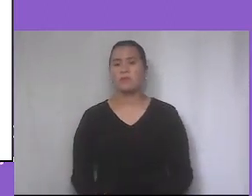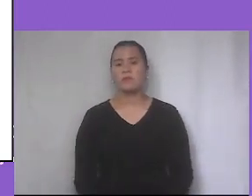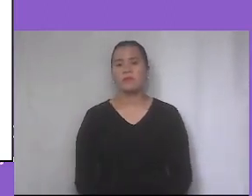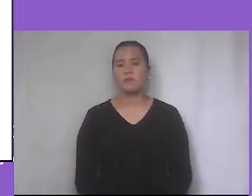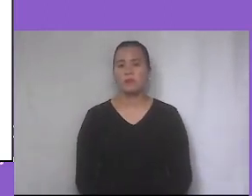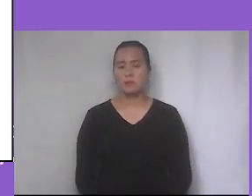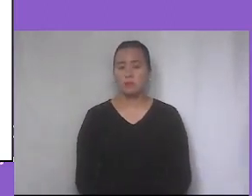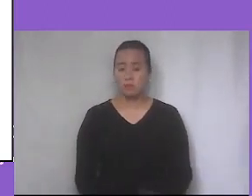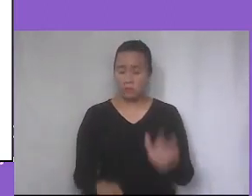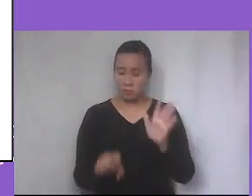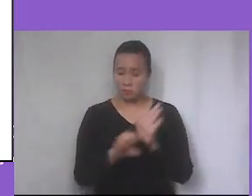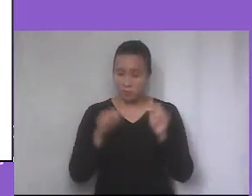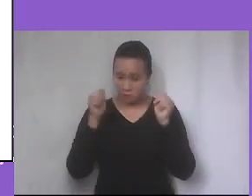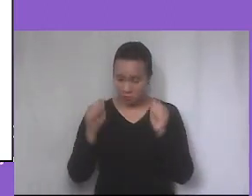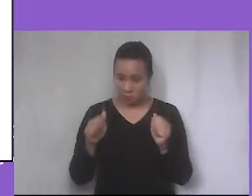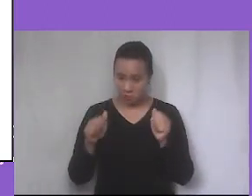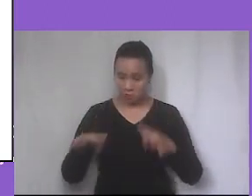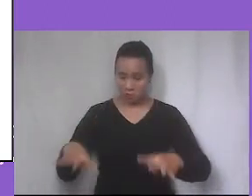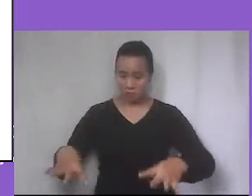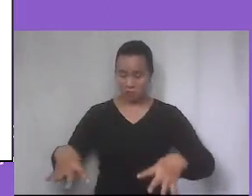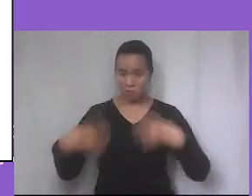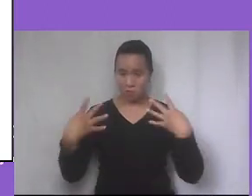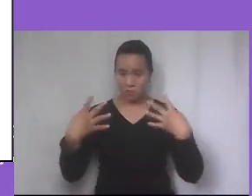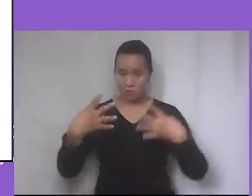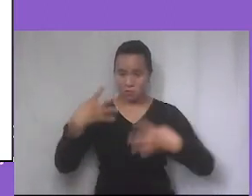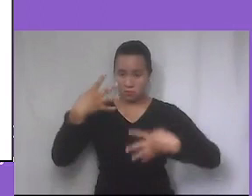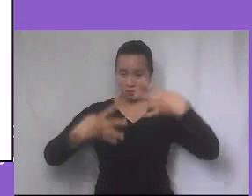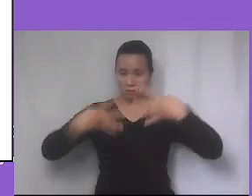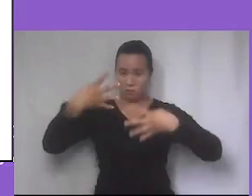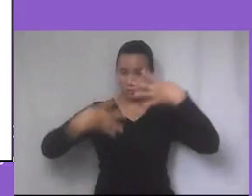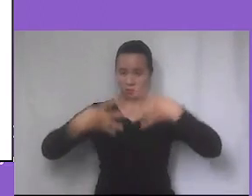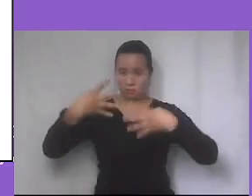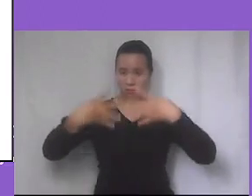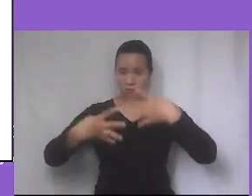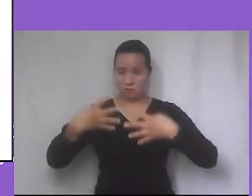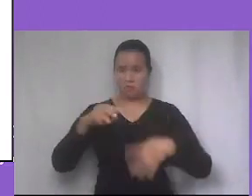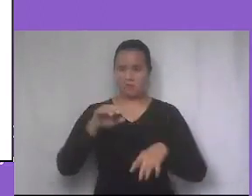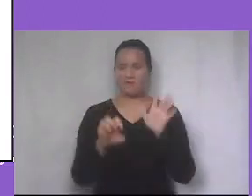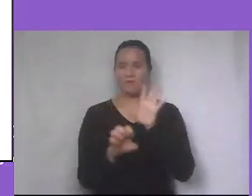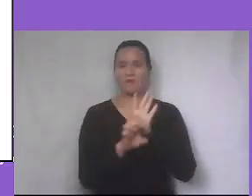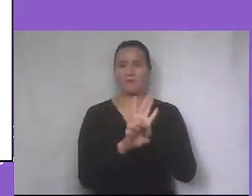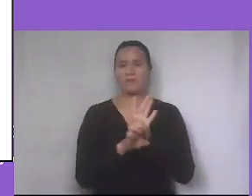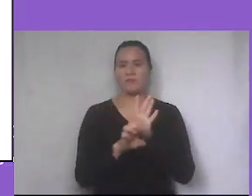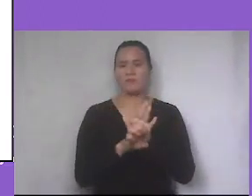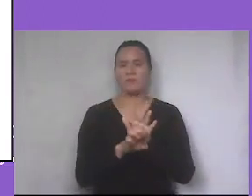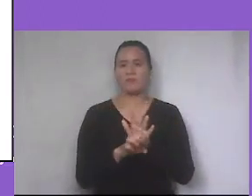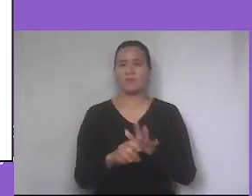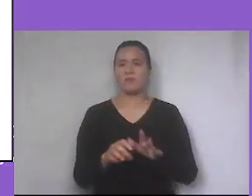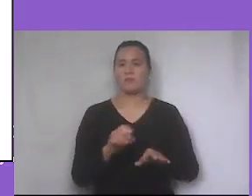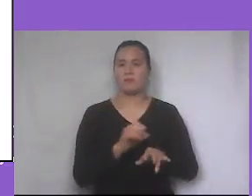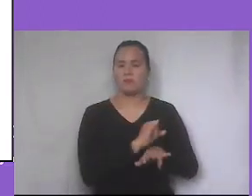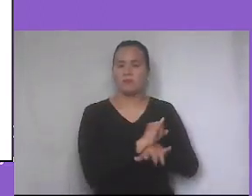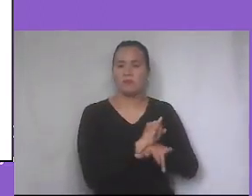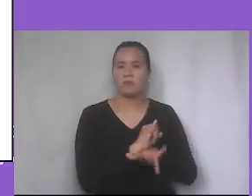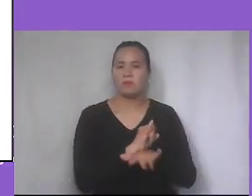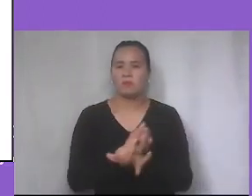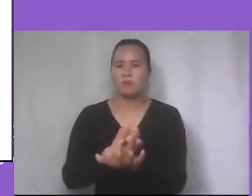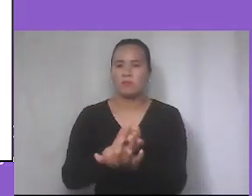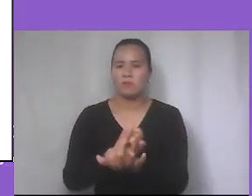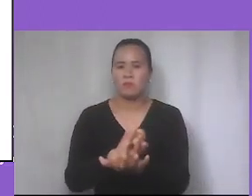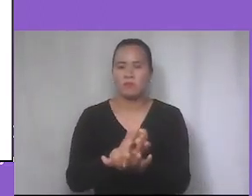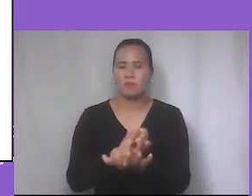pagtugmain ang mga salitang ito? Anong katugma ng ipis dun sa mga larawan sa taas at mga larawan sa